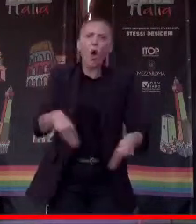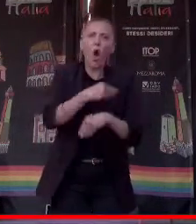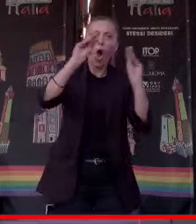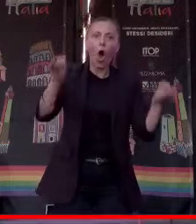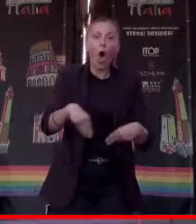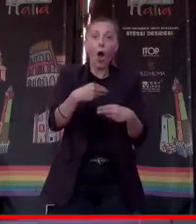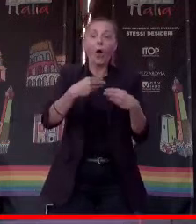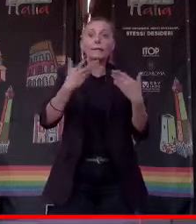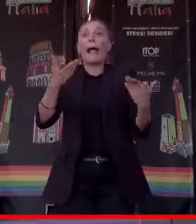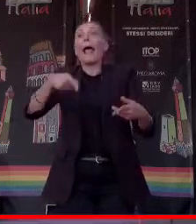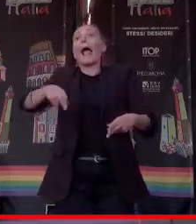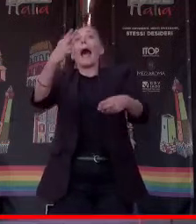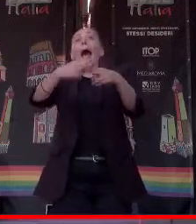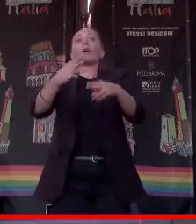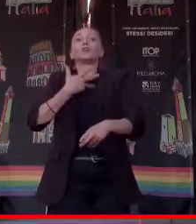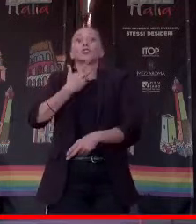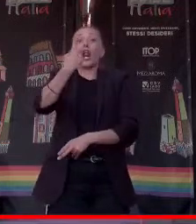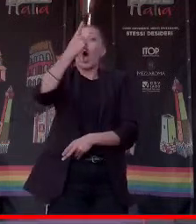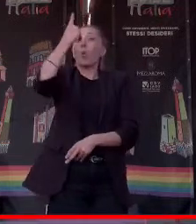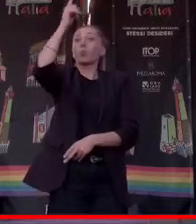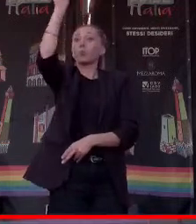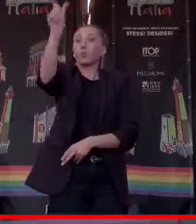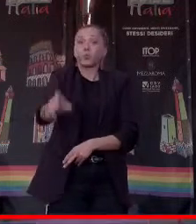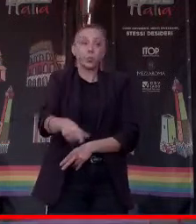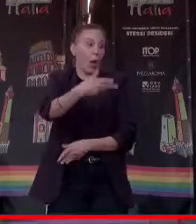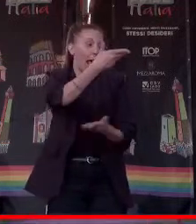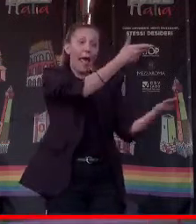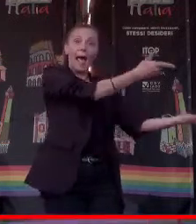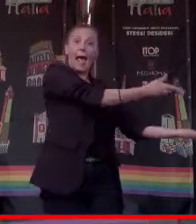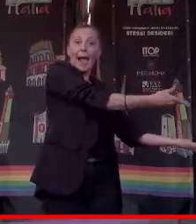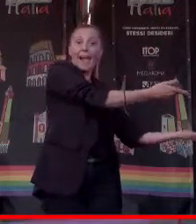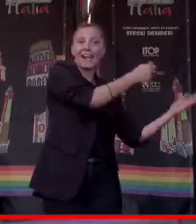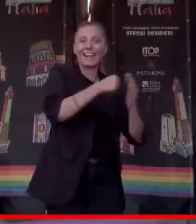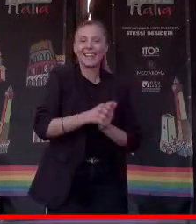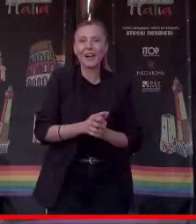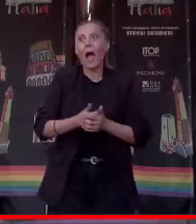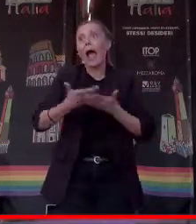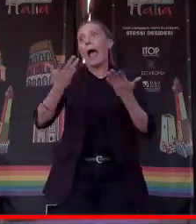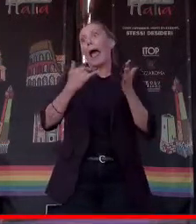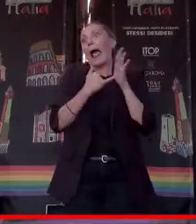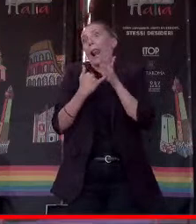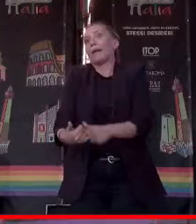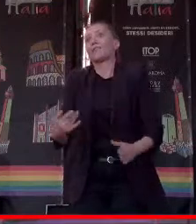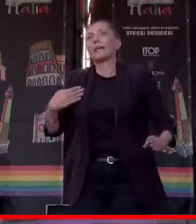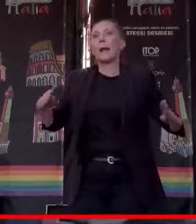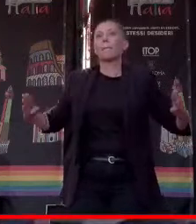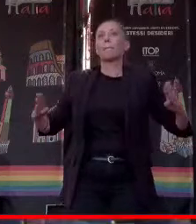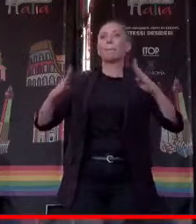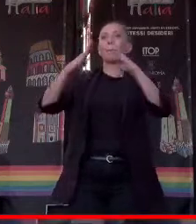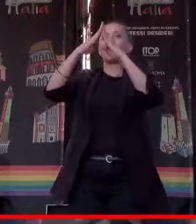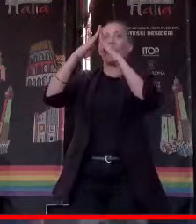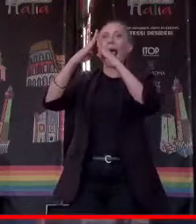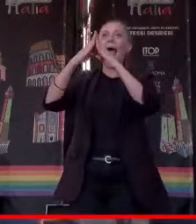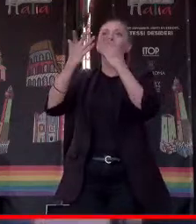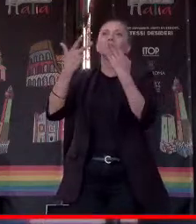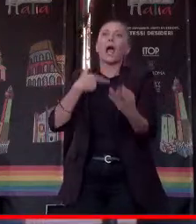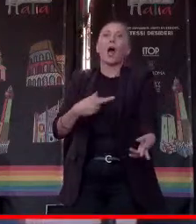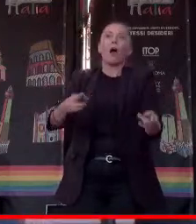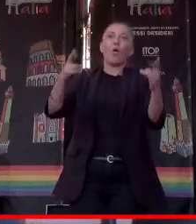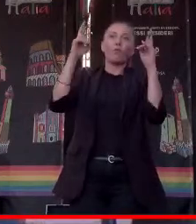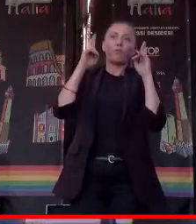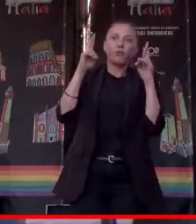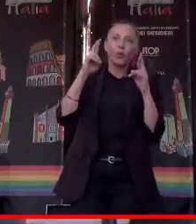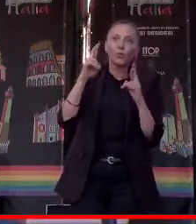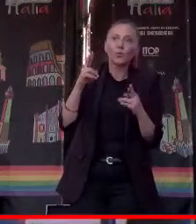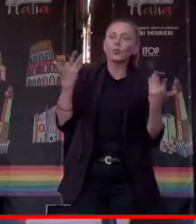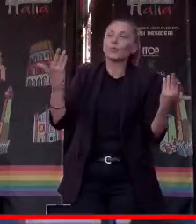noi uno, ce n'era uno. Ammazza, oh, stava qua. Io, dico. Oh, alla fine siamo andati a Piramide, e a Piramide, per fortuna, non potevamo più